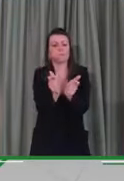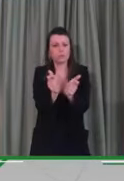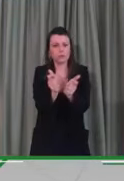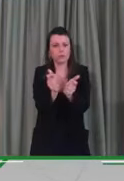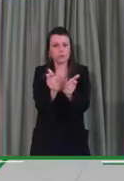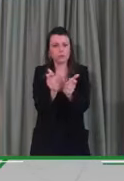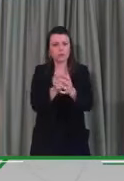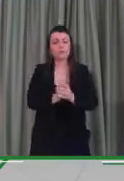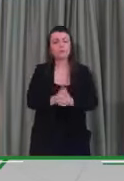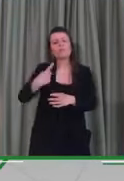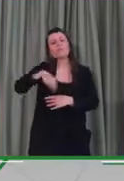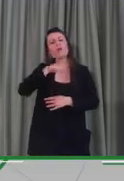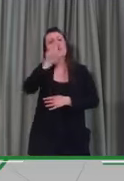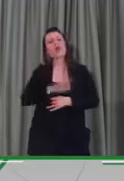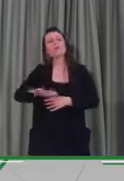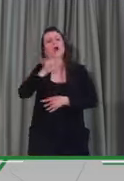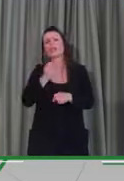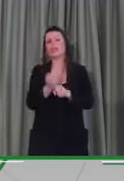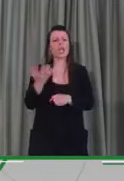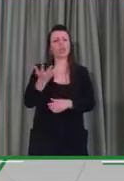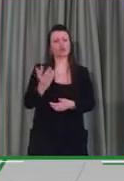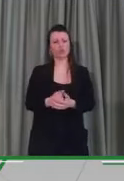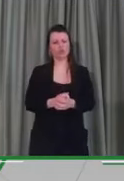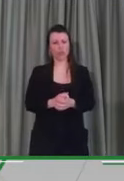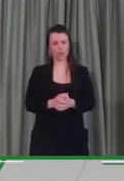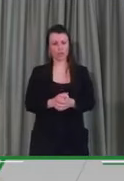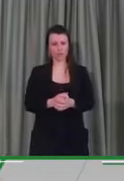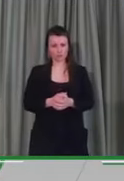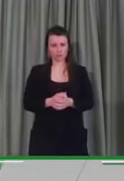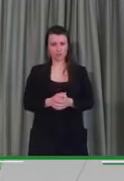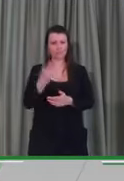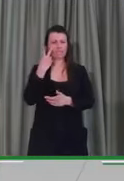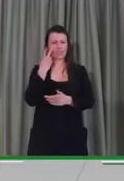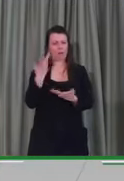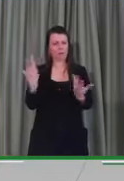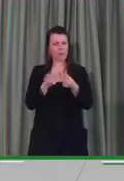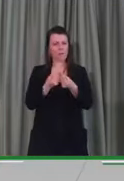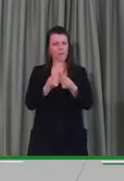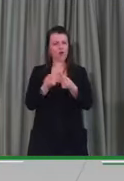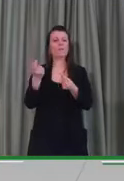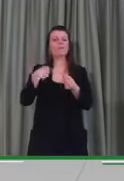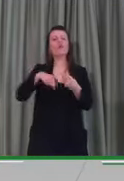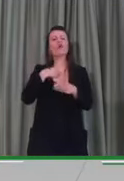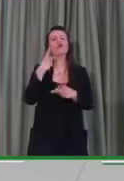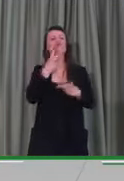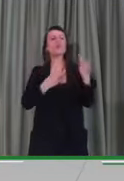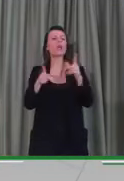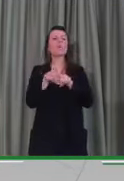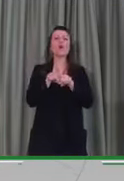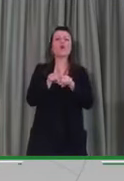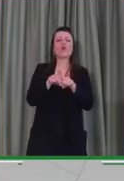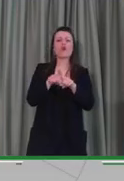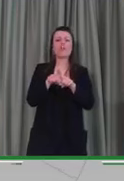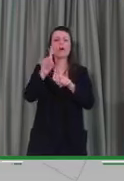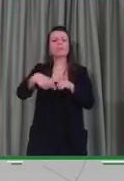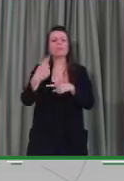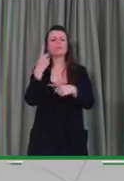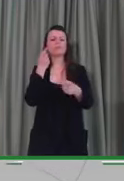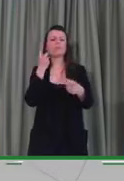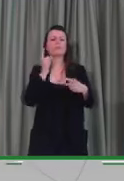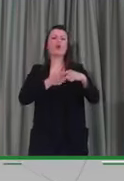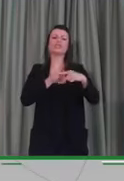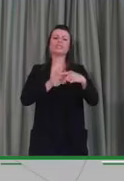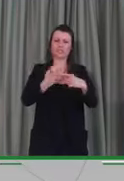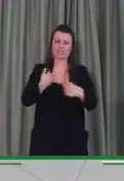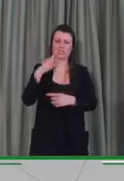lombardia perché cerchiamo anche qualcosa di positivo che sta aiutando qualcuno che sta